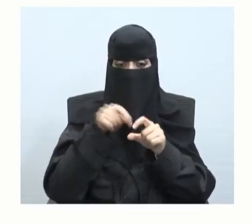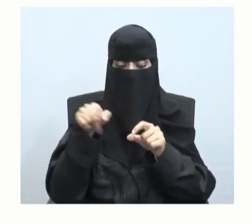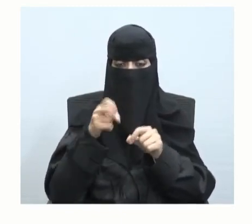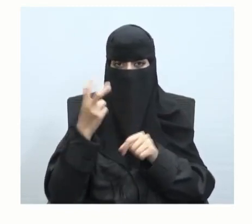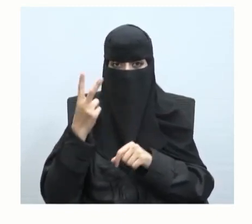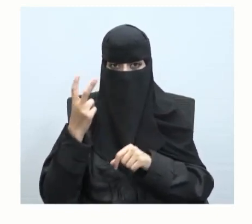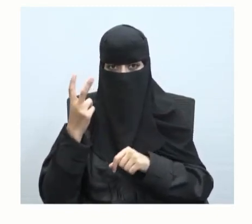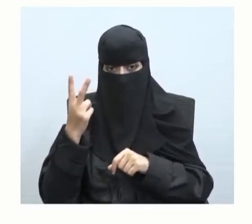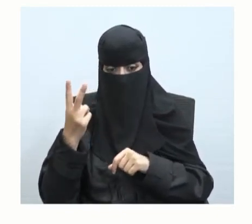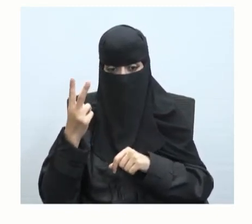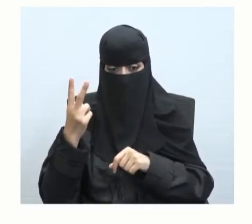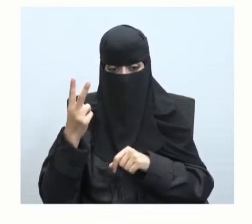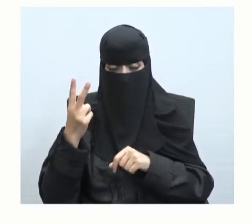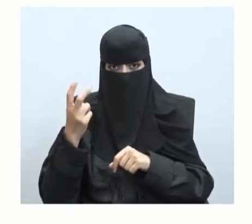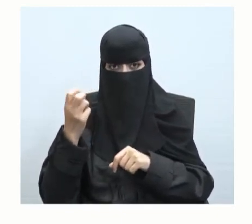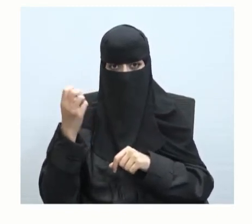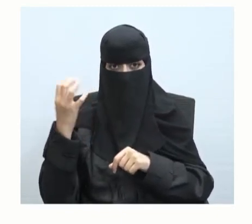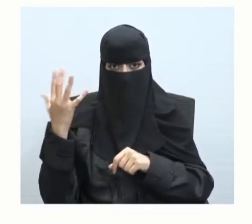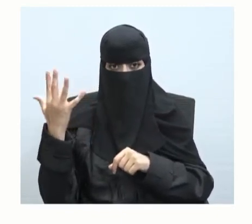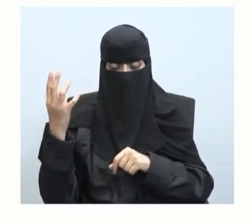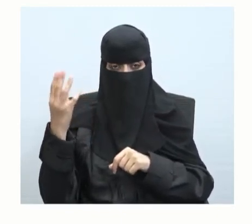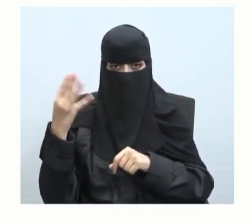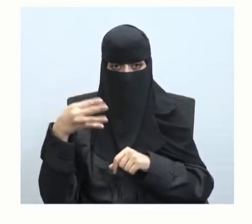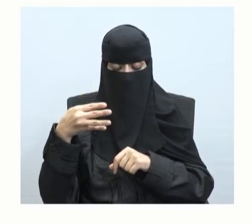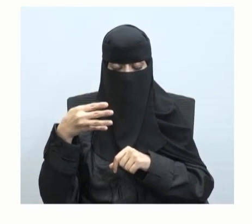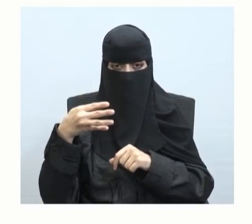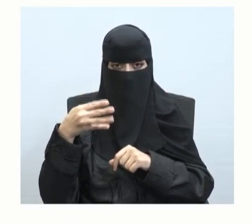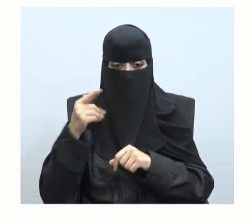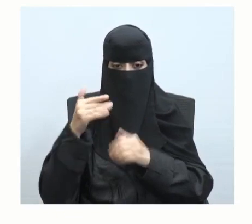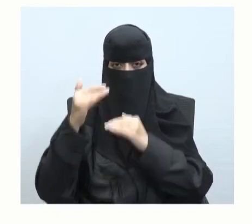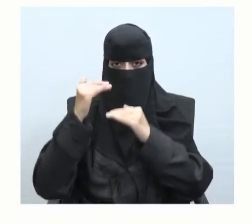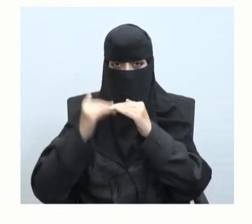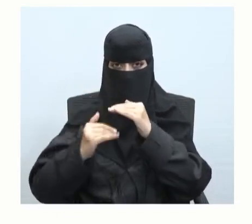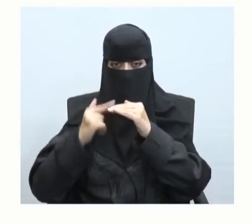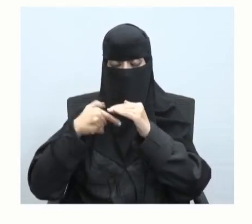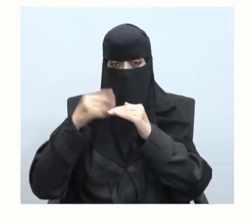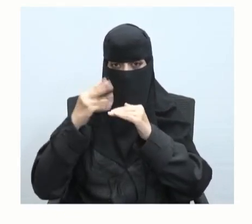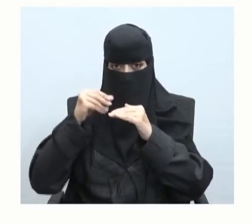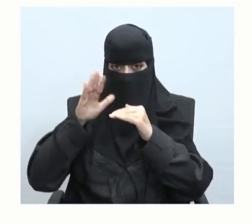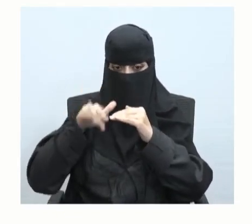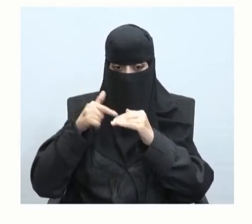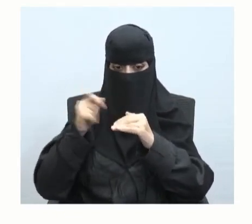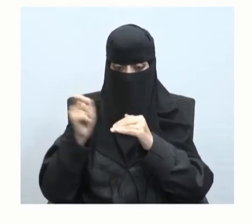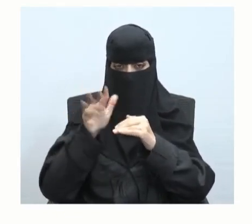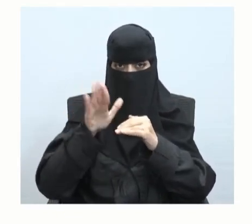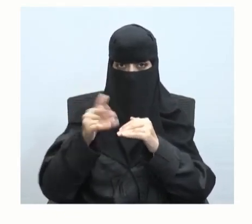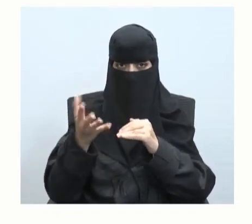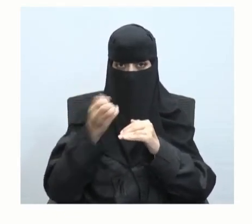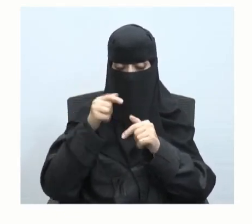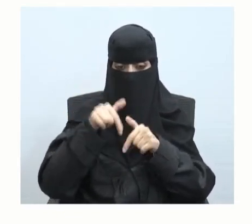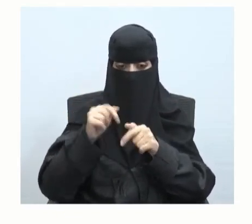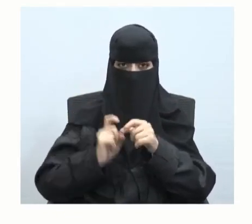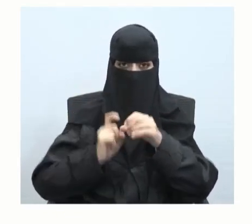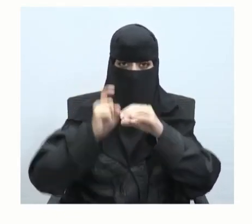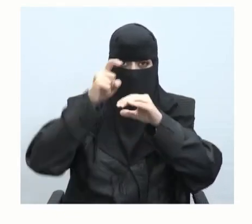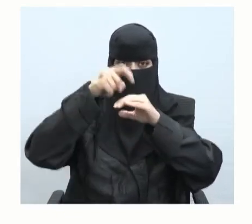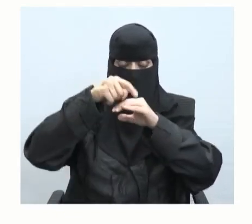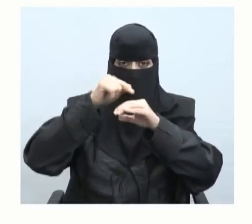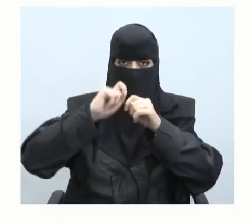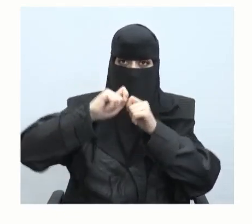القيمه اللي هي الارتفاع يقفز للارتفاع وهذه اقل مقدار موجود او اعطوه في القفز